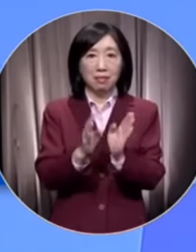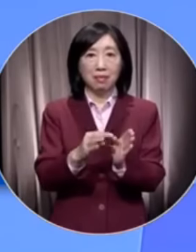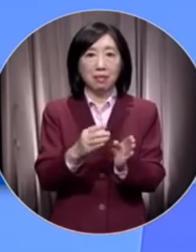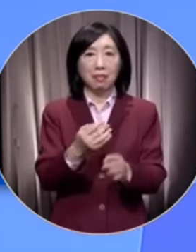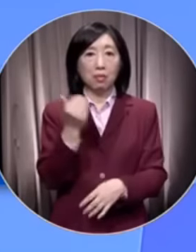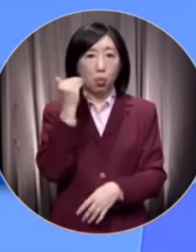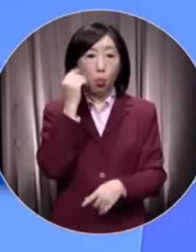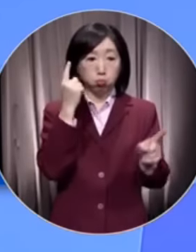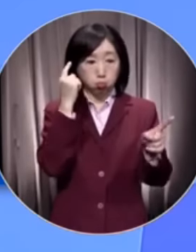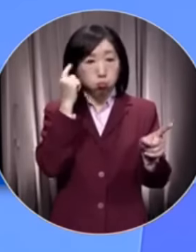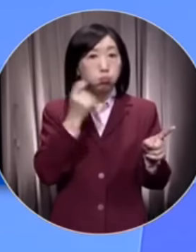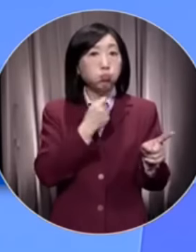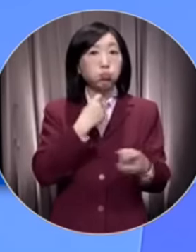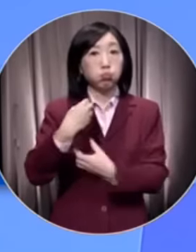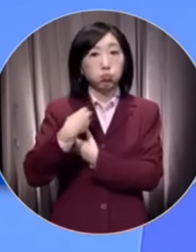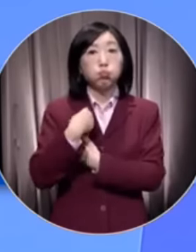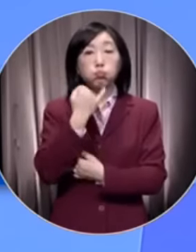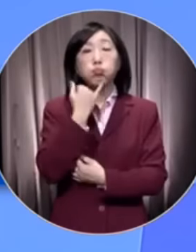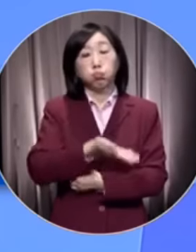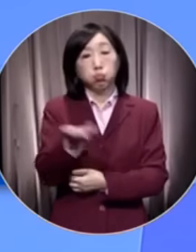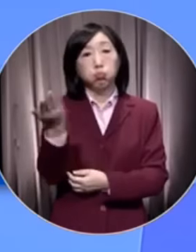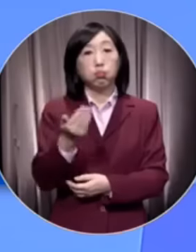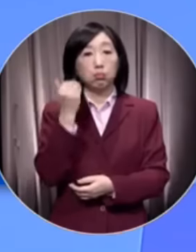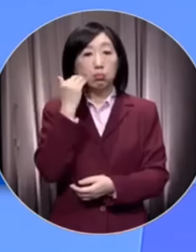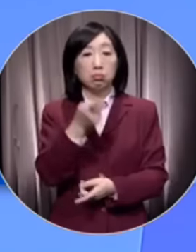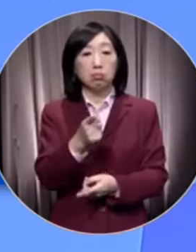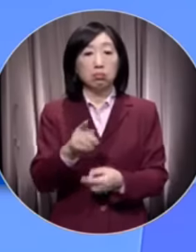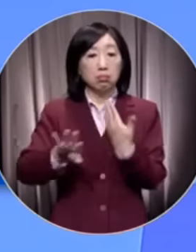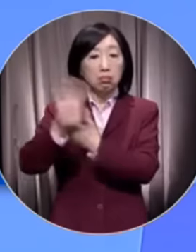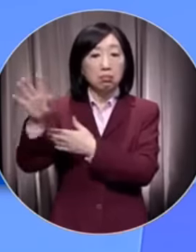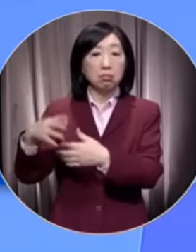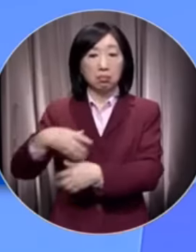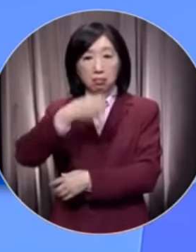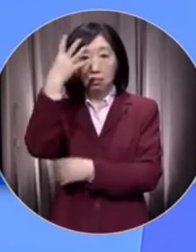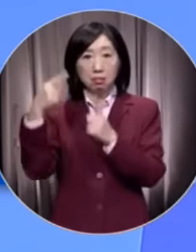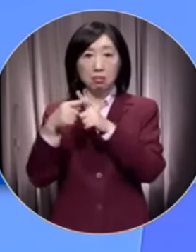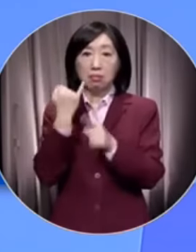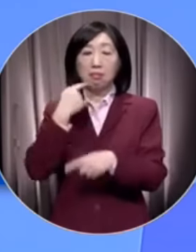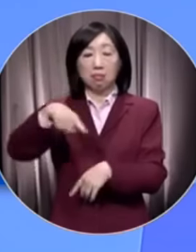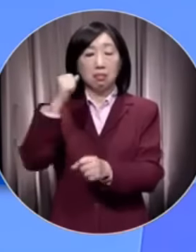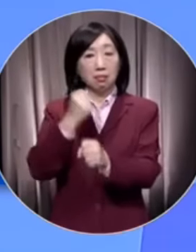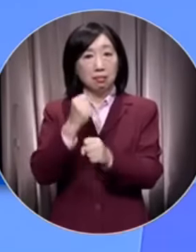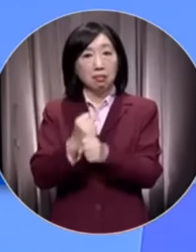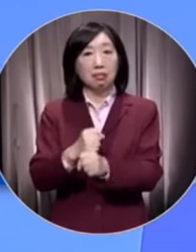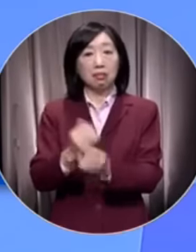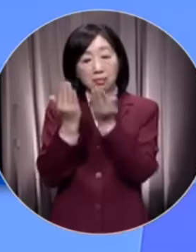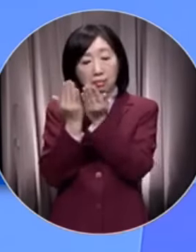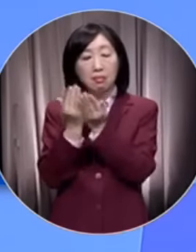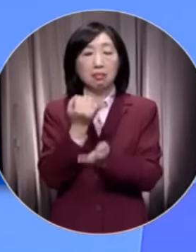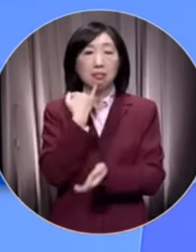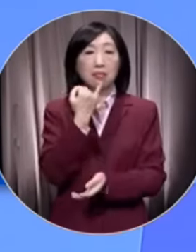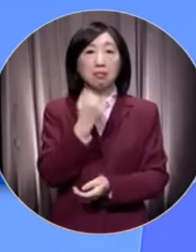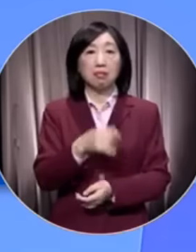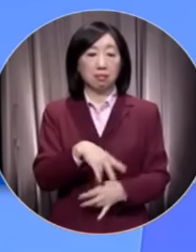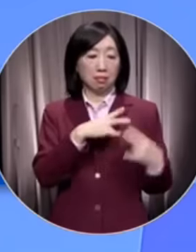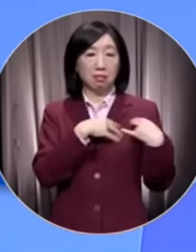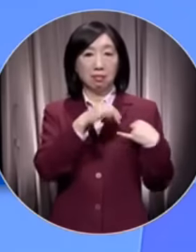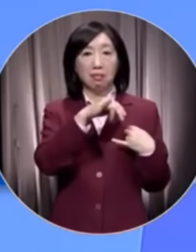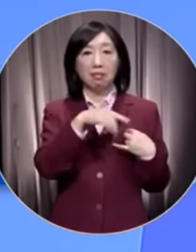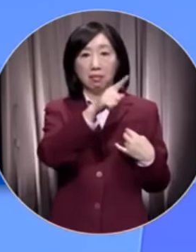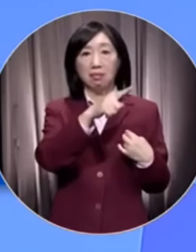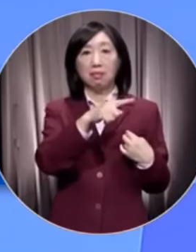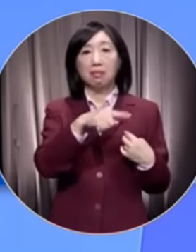兵，其他的年轻人可以去安心工作求学。蔡主席，民进党主张征兵